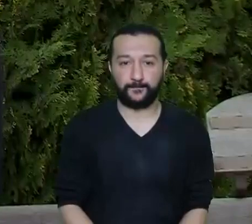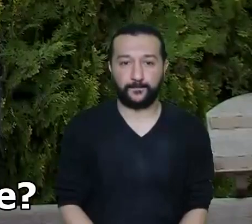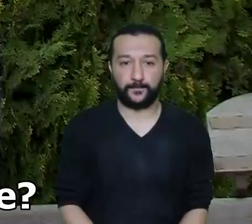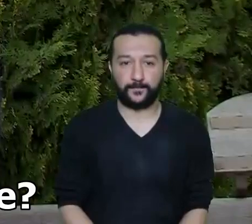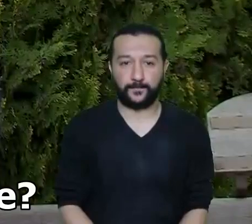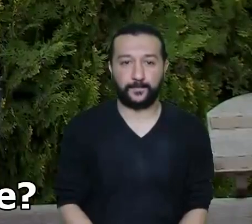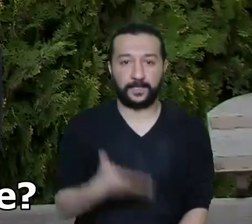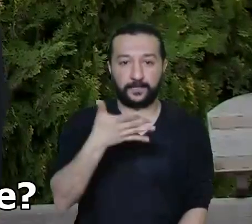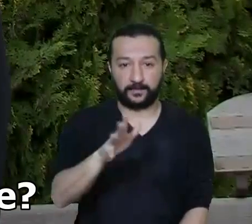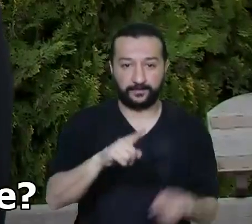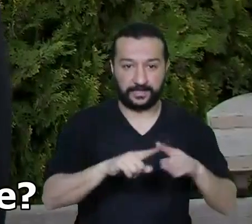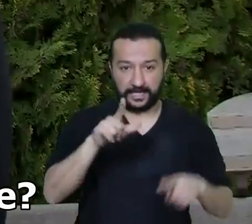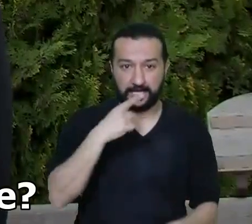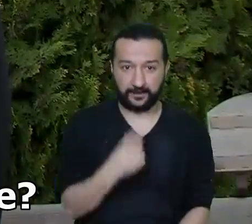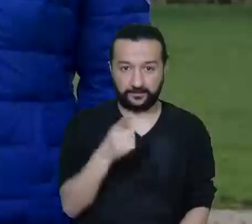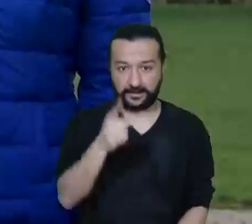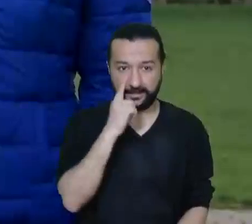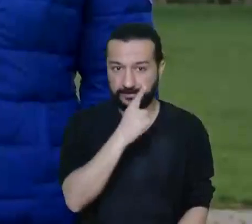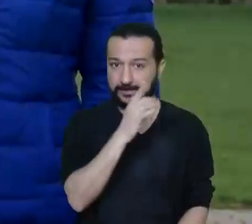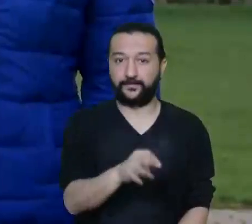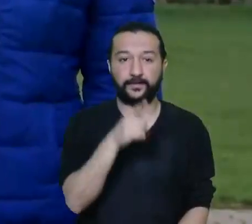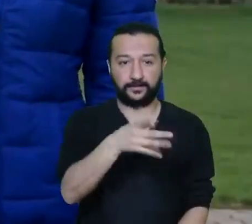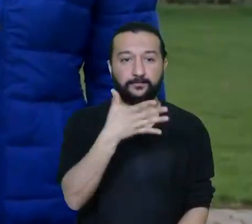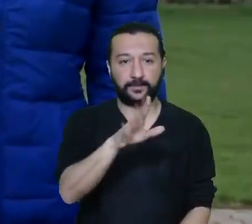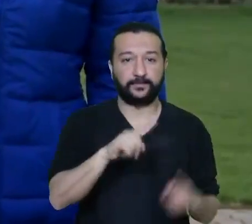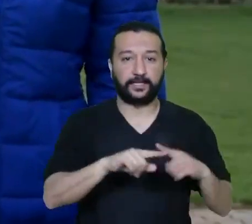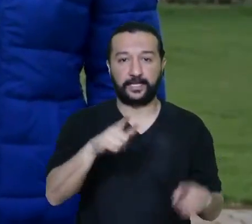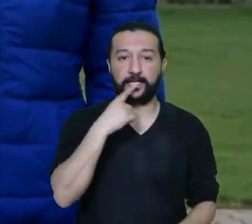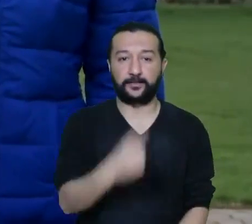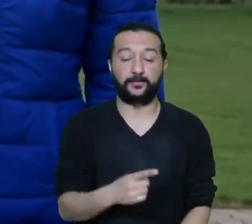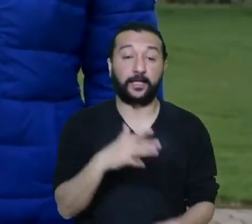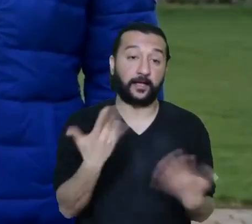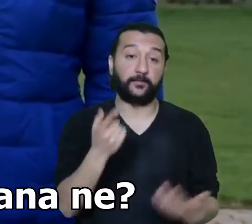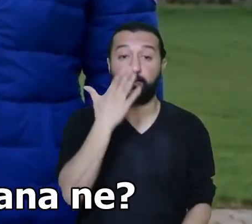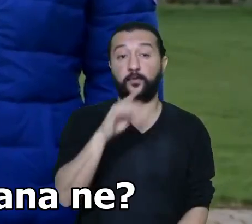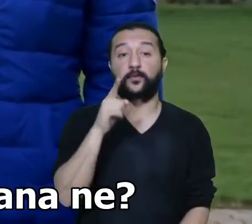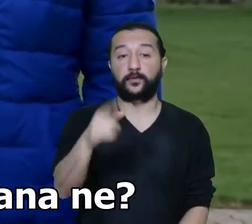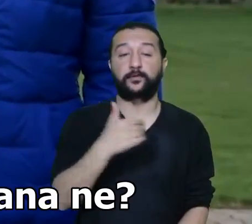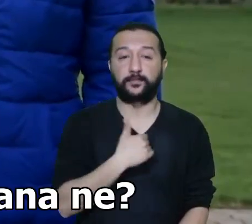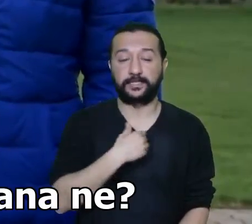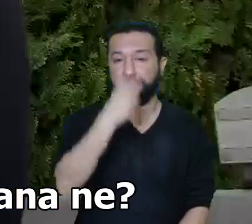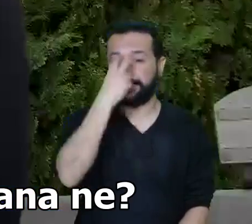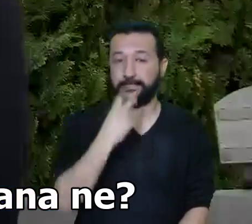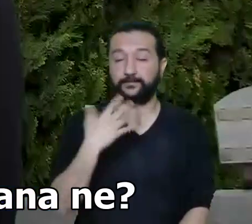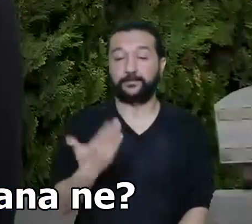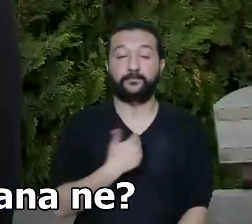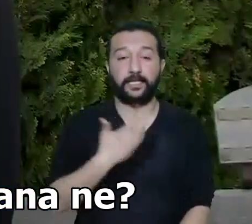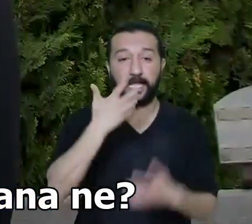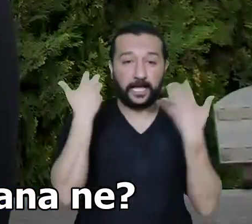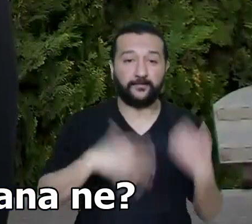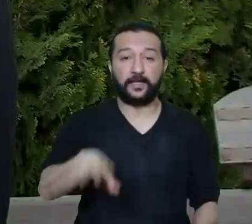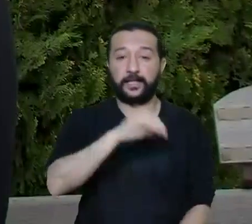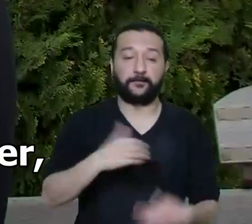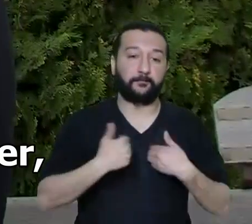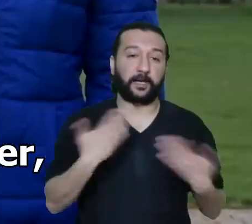O 5000'i mi diyoruz yengeçte? Evet, 5000'i diyoruz. Ama yok, ben cimriyim.